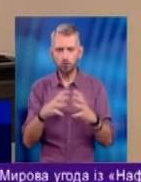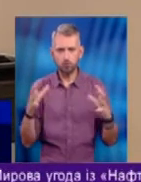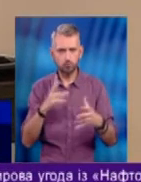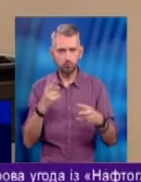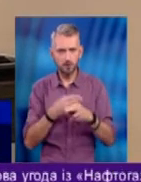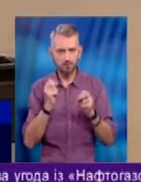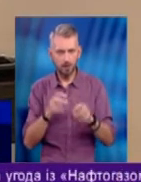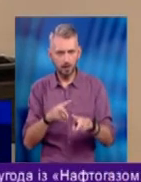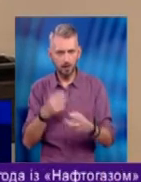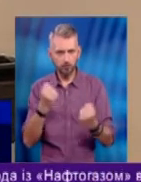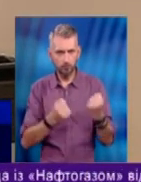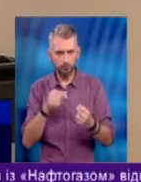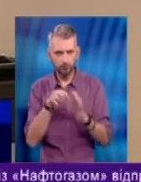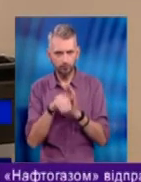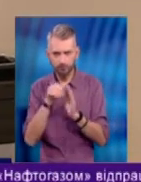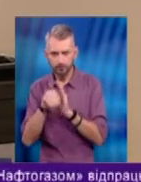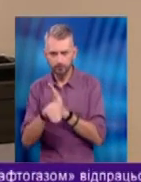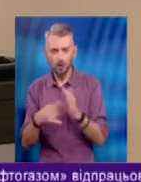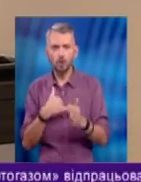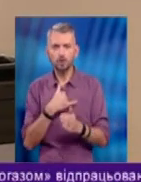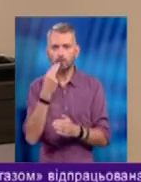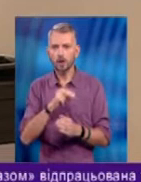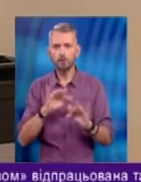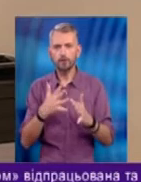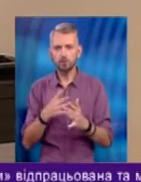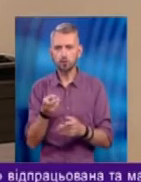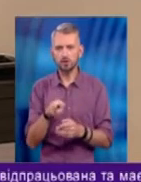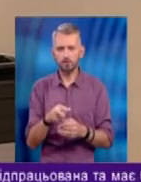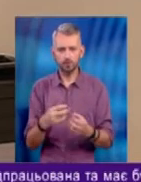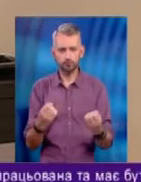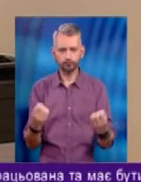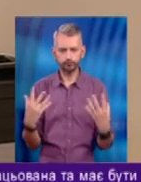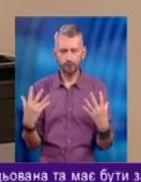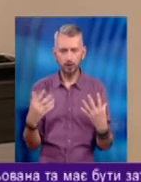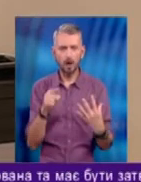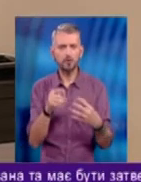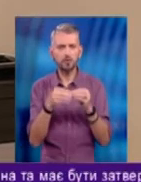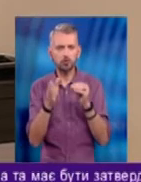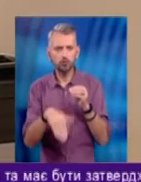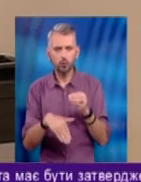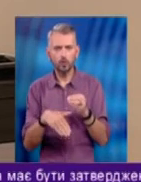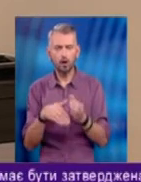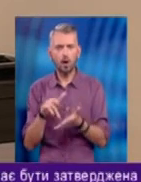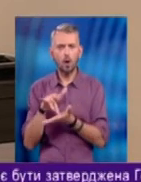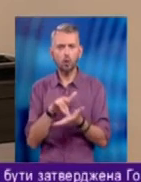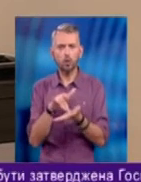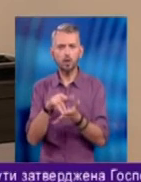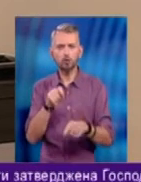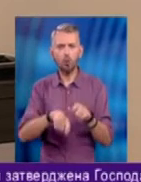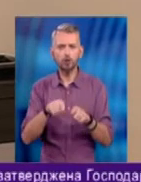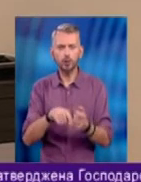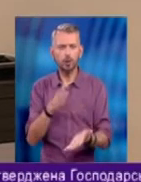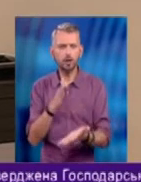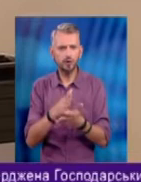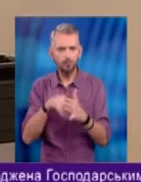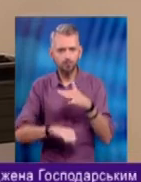в автомобілі. В нас, в кращому випадку, дві фронтальні, там 10. Круїз-контроль вже є в базі,